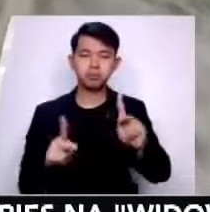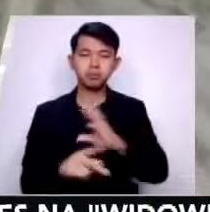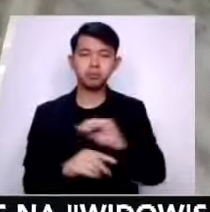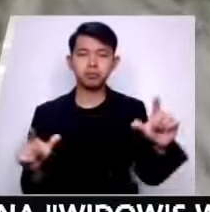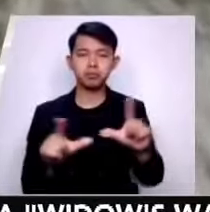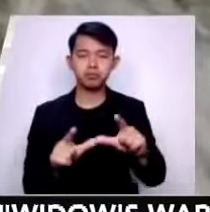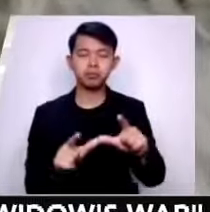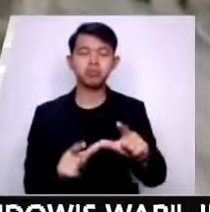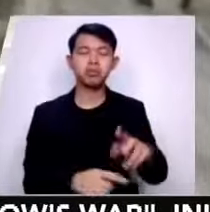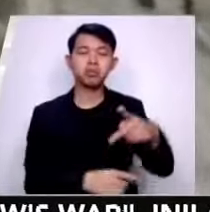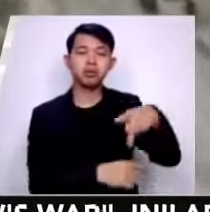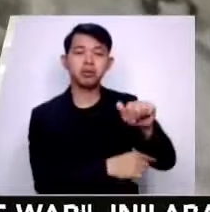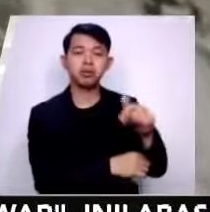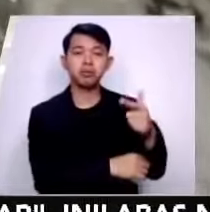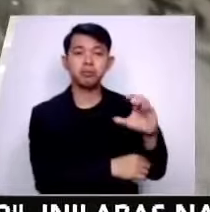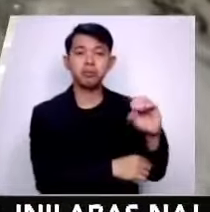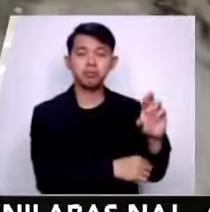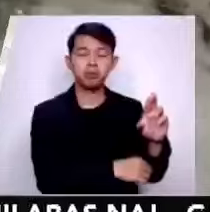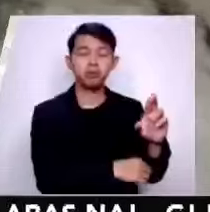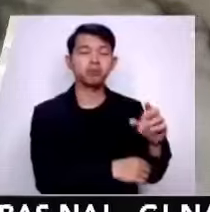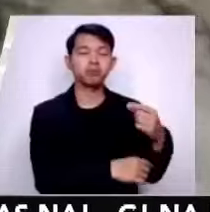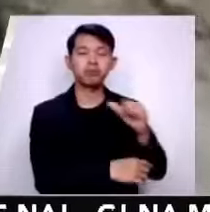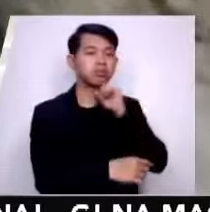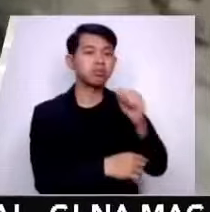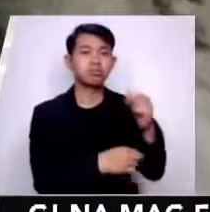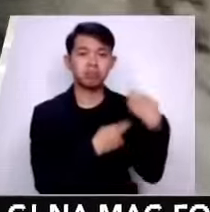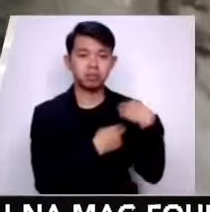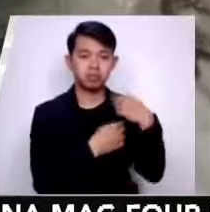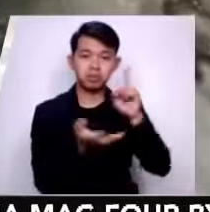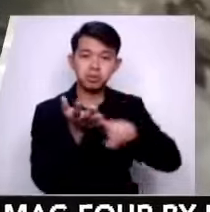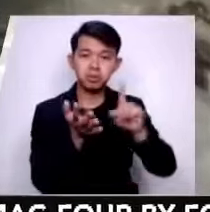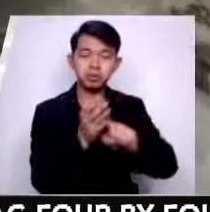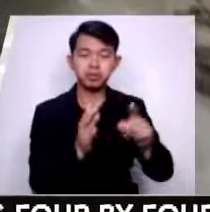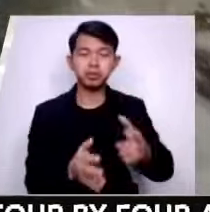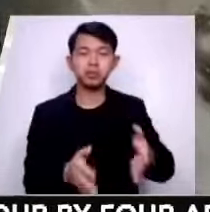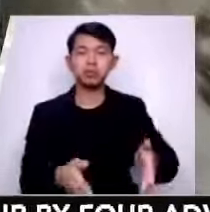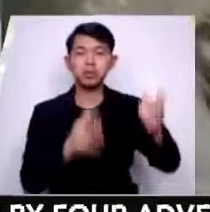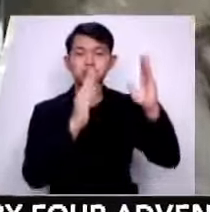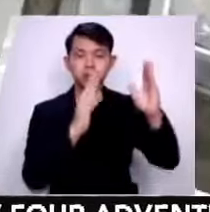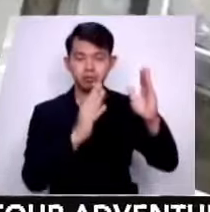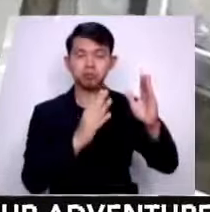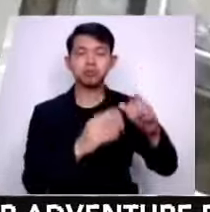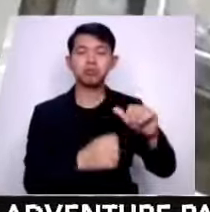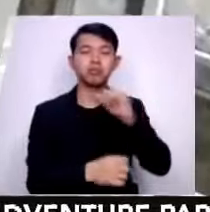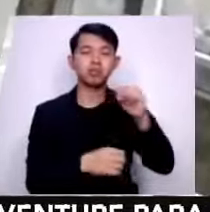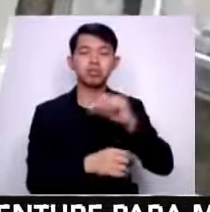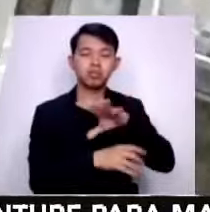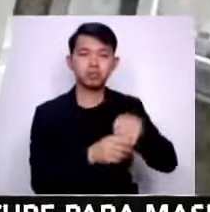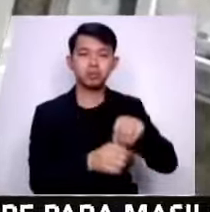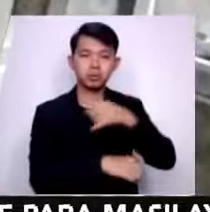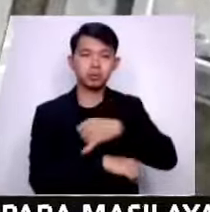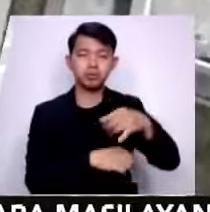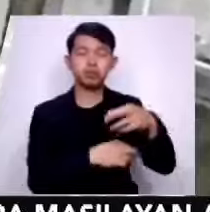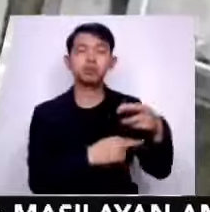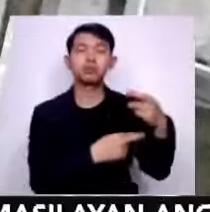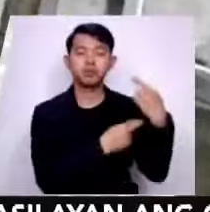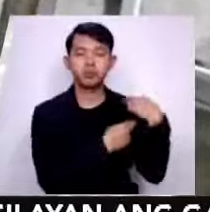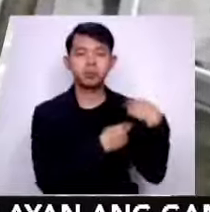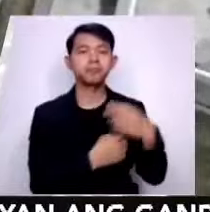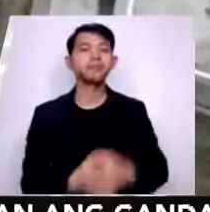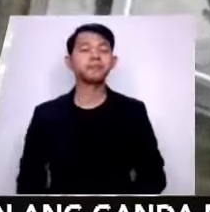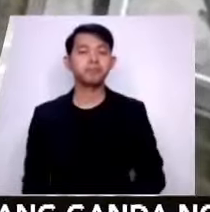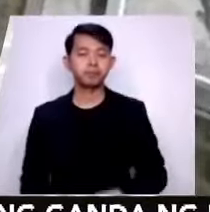sa pag-iinspeksyon ng mga gusaling wala sa kanilang hurisdiksyon sa kaso ng nid na compound sa bamba nitong